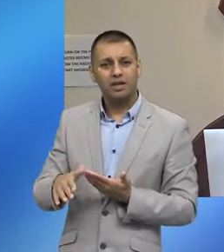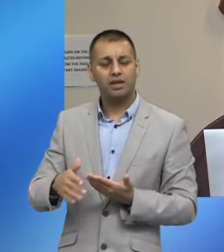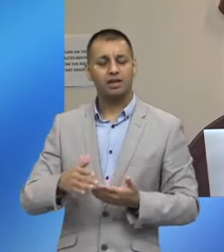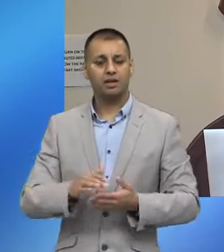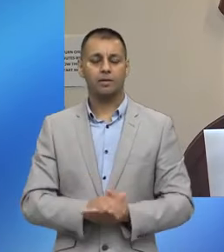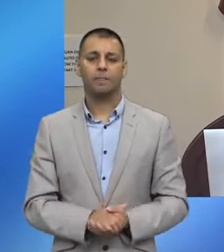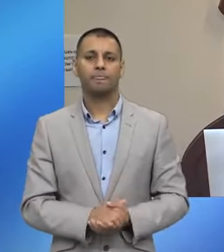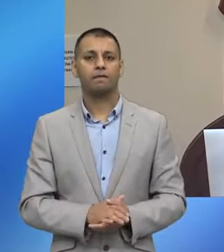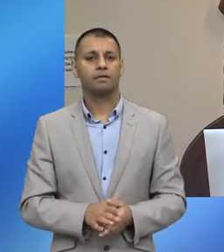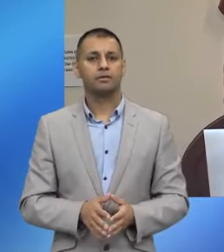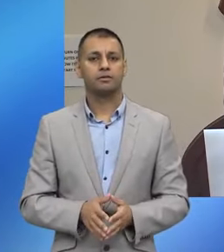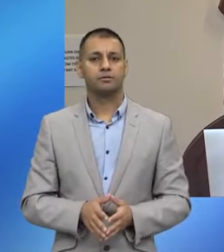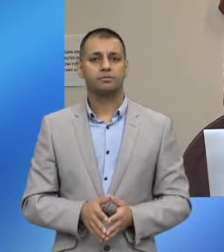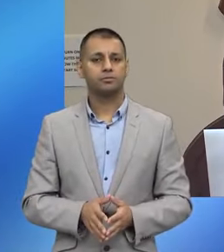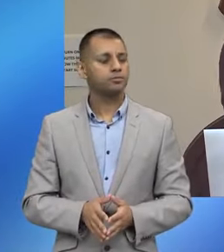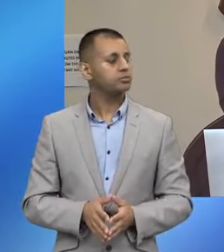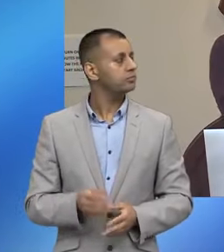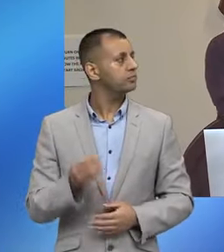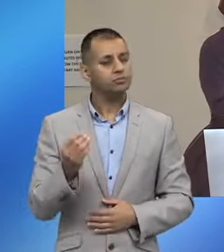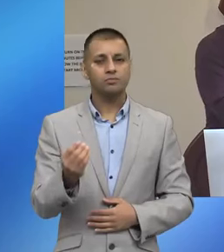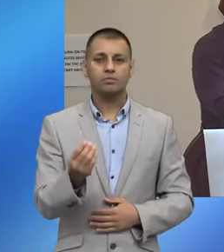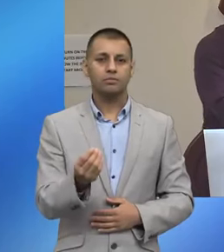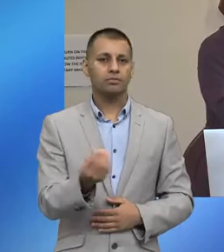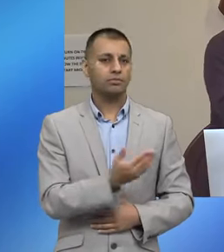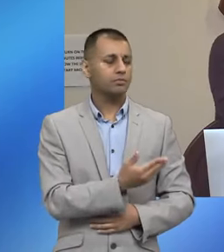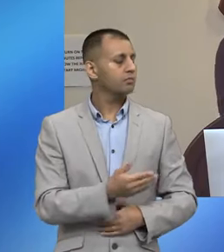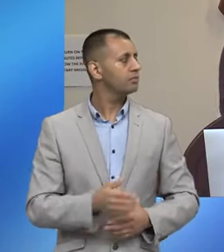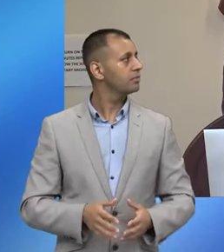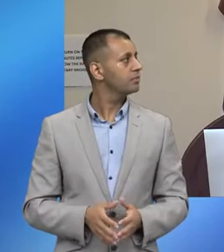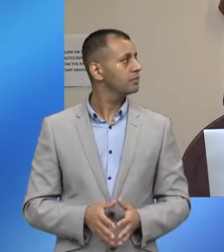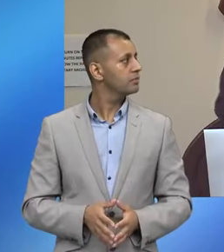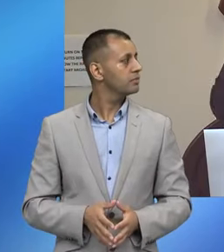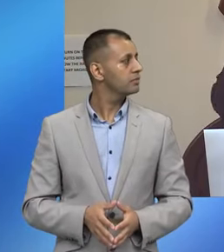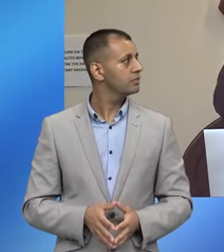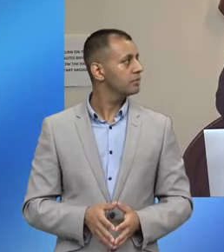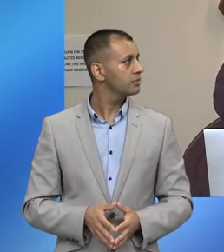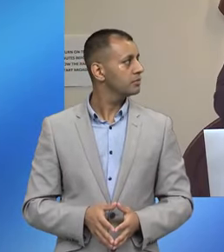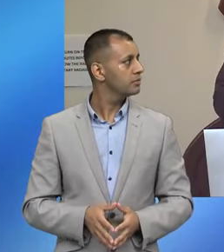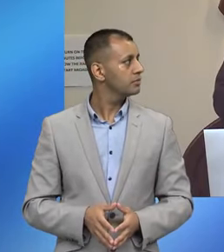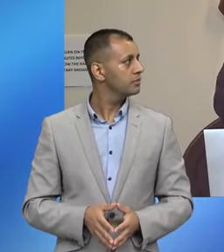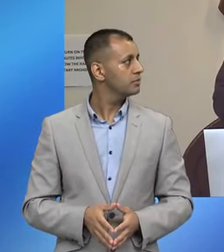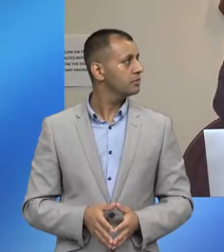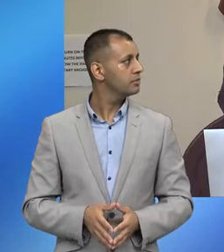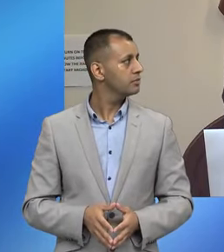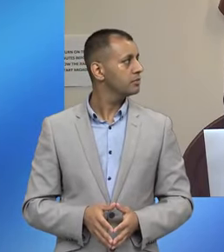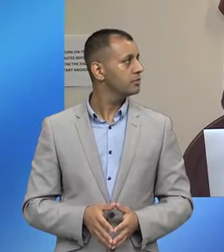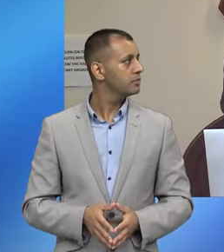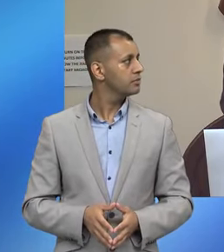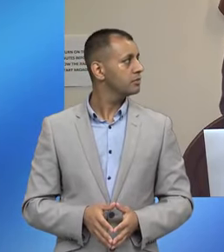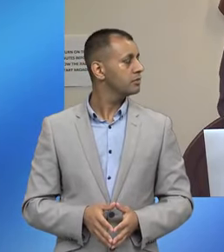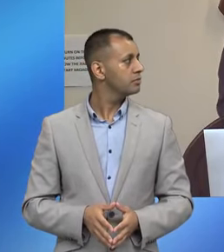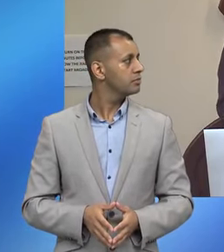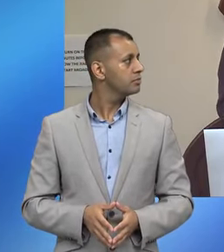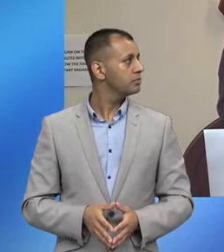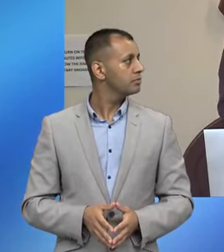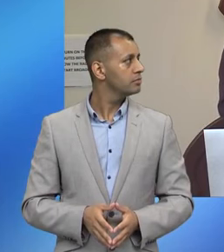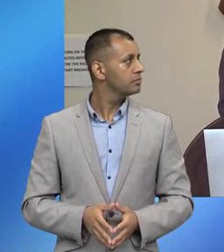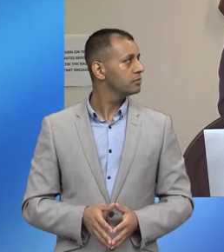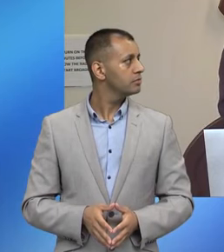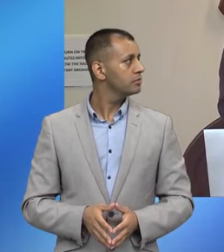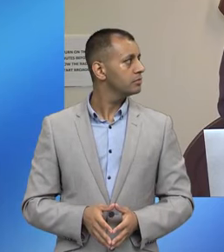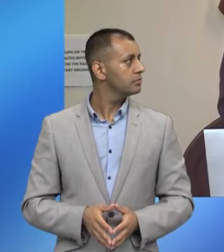وَلَقَدْ ذَرَأْنَا لِجَهَنَّمْ كَثِيرًا مِنَ الْجِنِّ وَالْإِنسِ لَهُمْ قَلُوبٌ لَا يَفْقَهُونَ بِهَا وَلَهُمْ